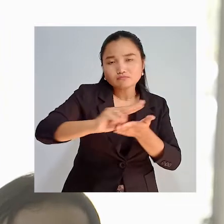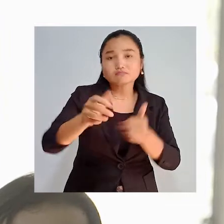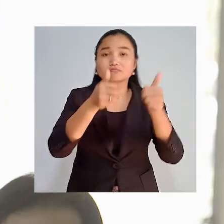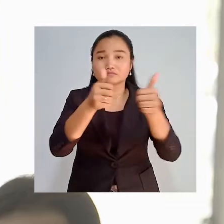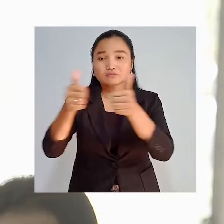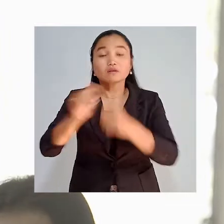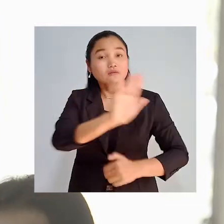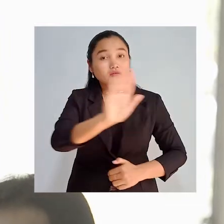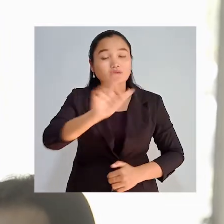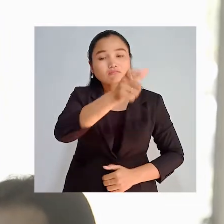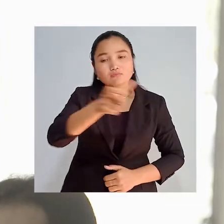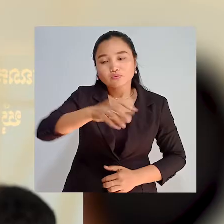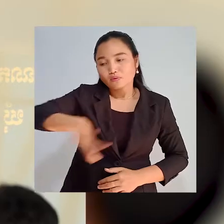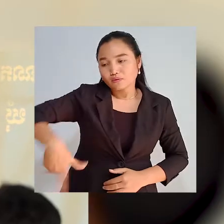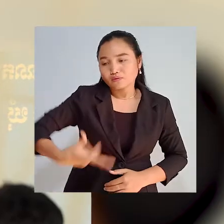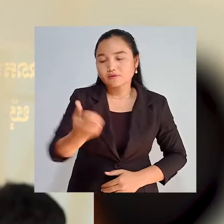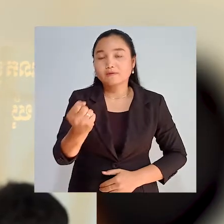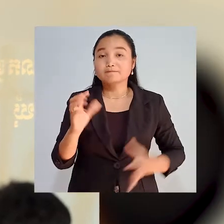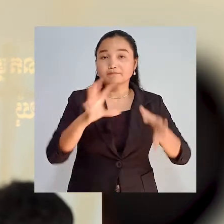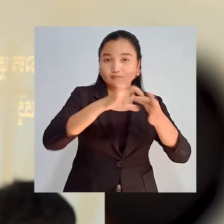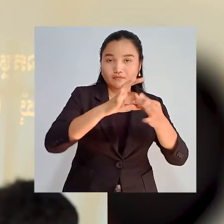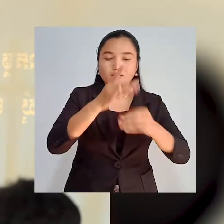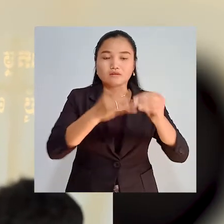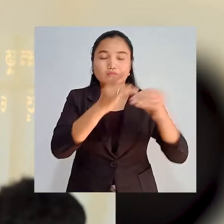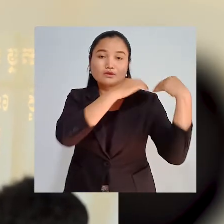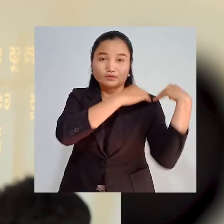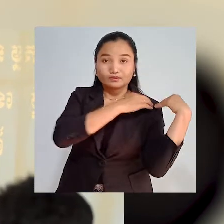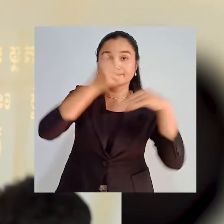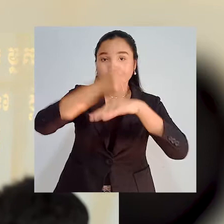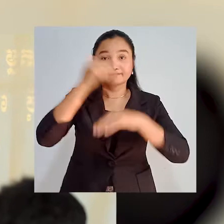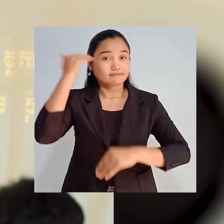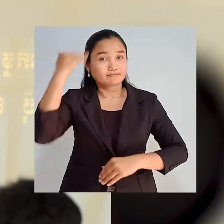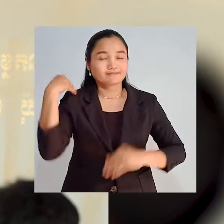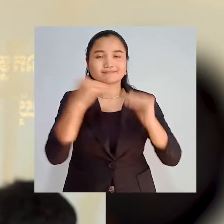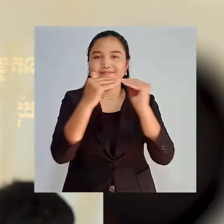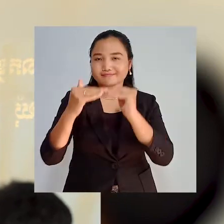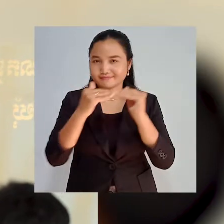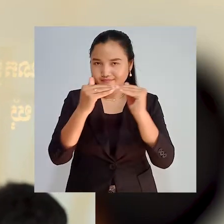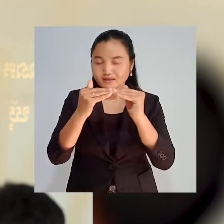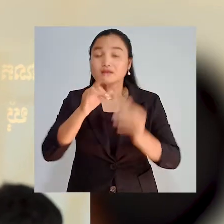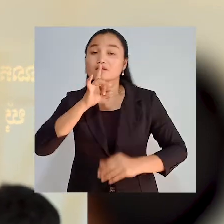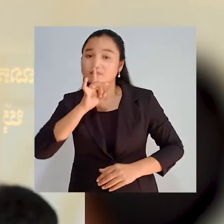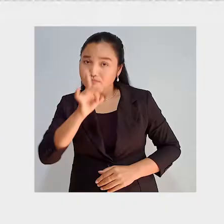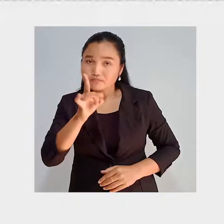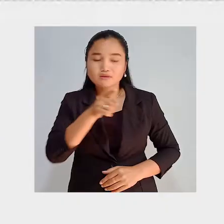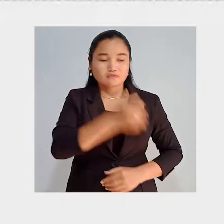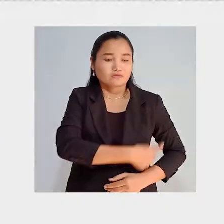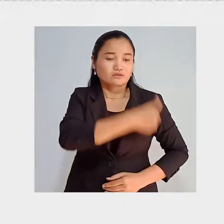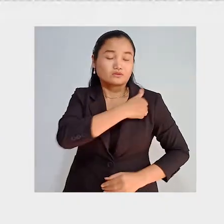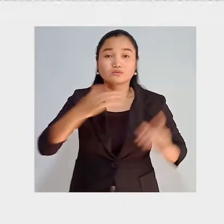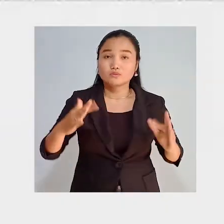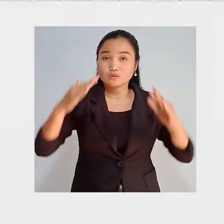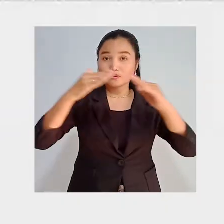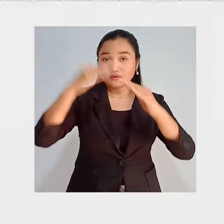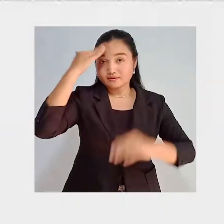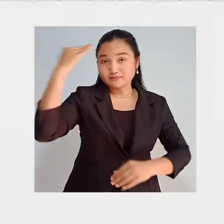សម្រាប់មនុស្សគ្រប់គ្នាតាមរយៈការផ្សារភ្ជាប់នៅទូរនីតិ Genderដូចនេះហើយបានជាតាមរយៈក្រសួងកិច្ចការ